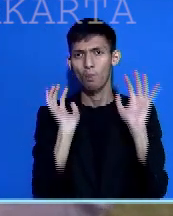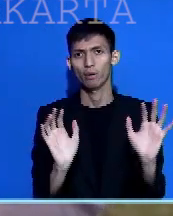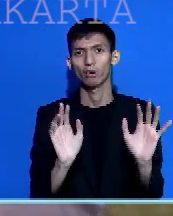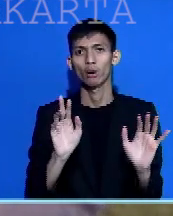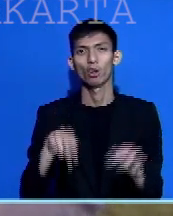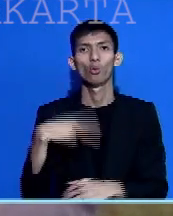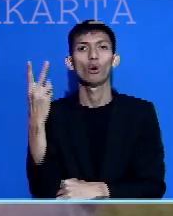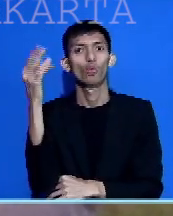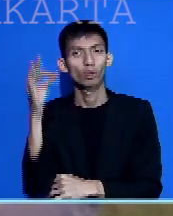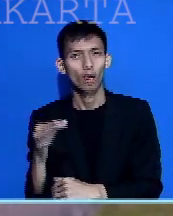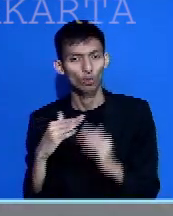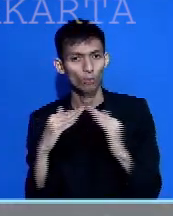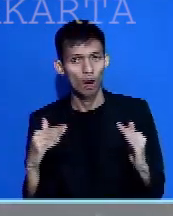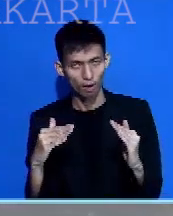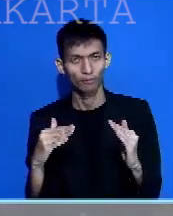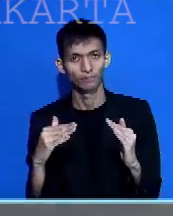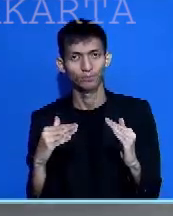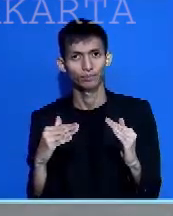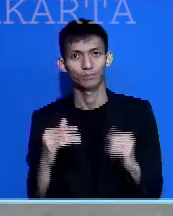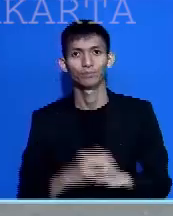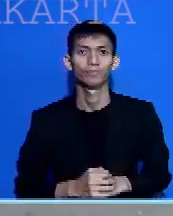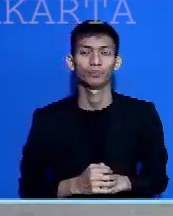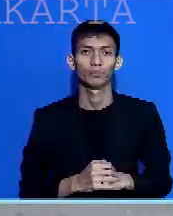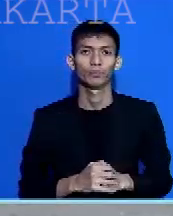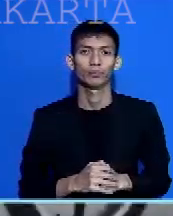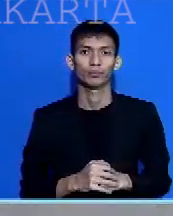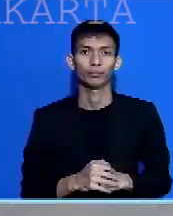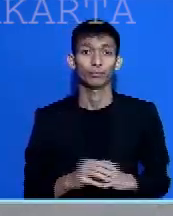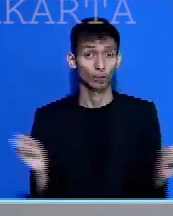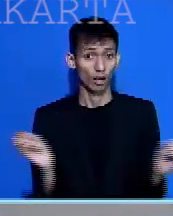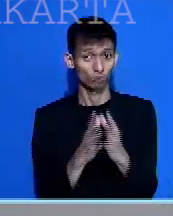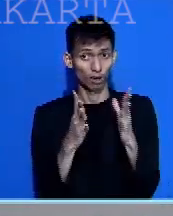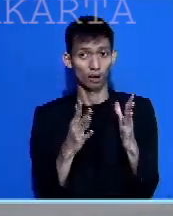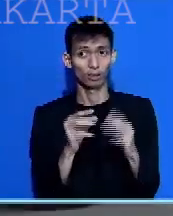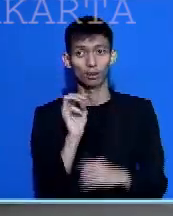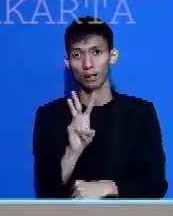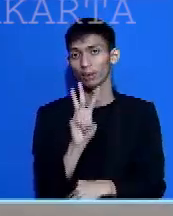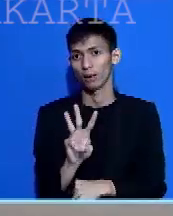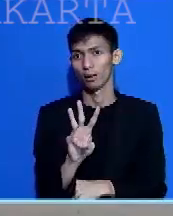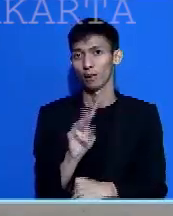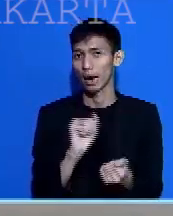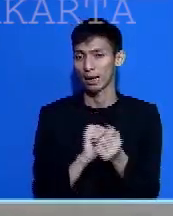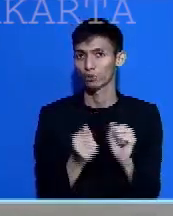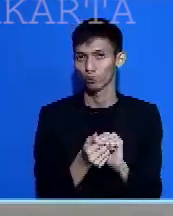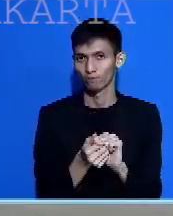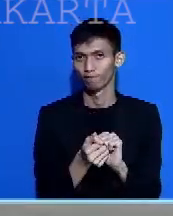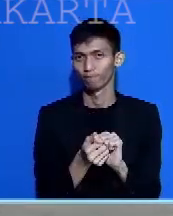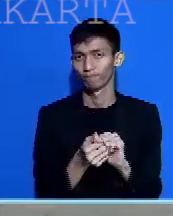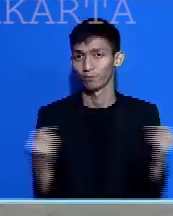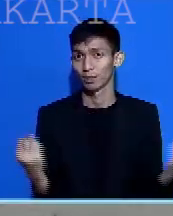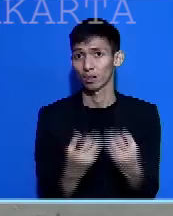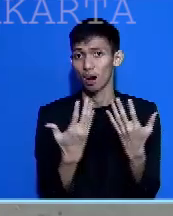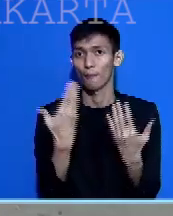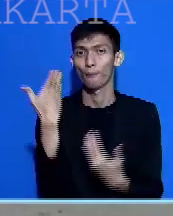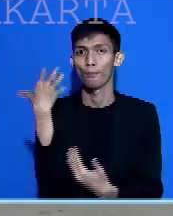jam-jam tertentu jam tersebut meski mencapai sebanyak 33 kasus angka kecelakaan selama masa arus mudik